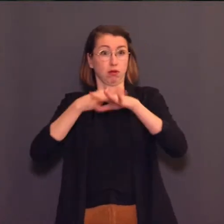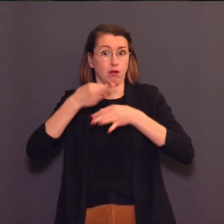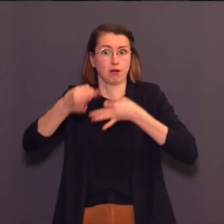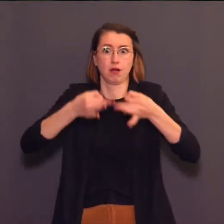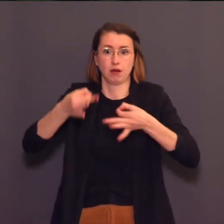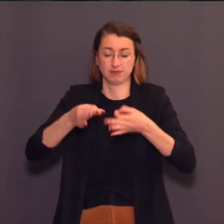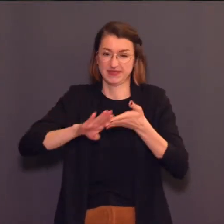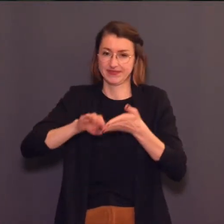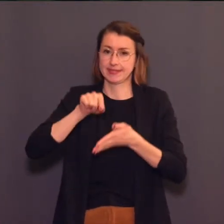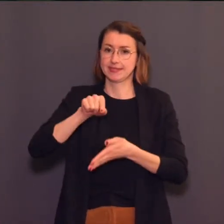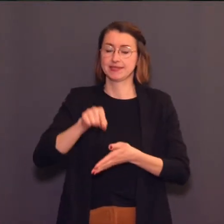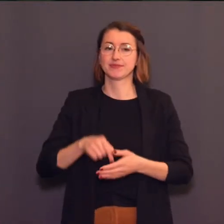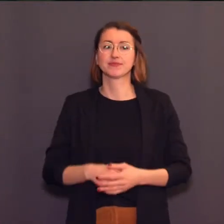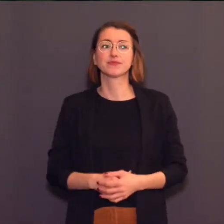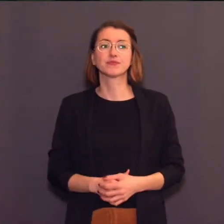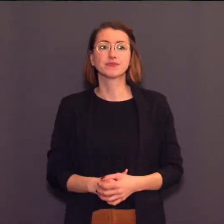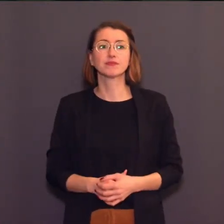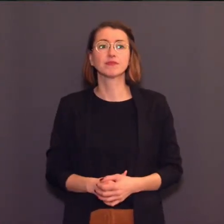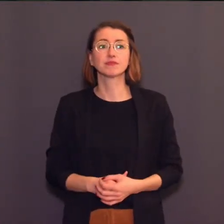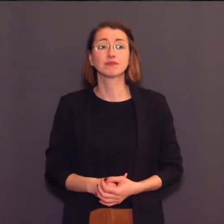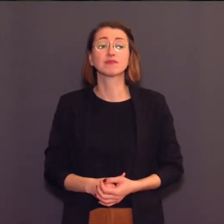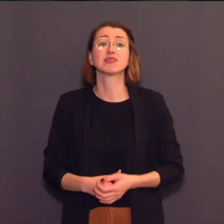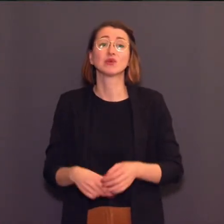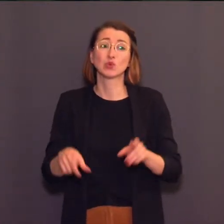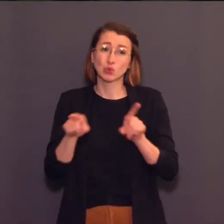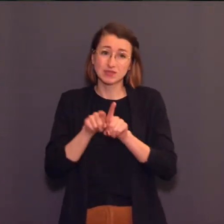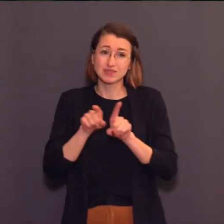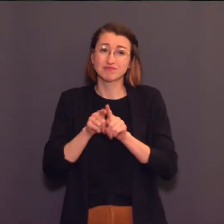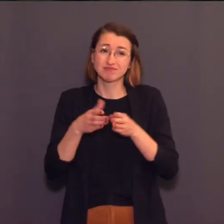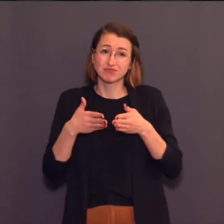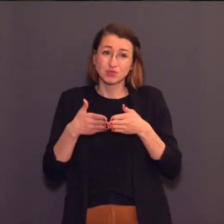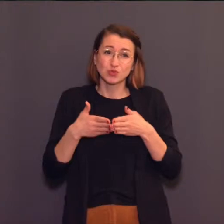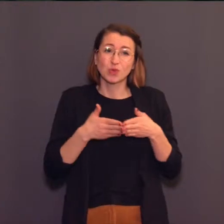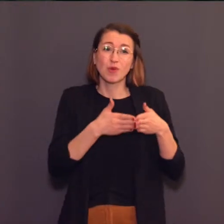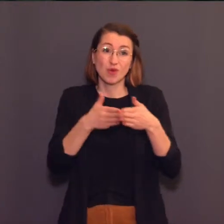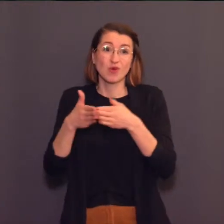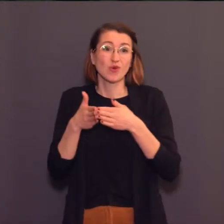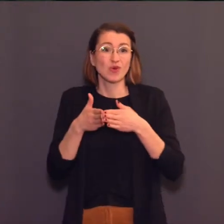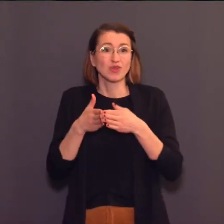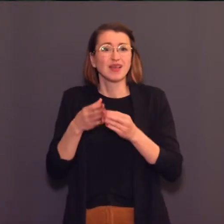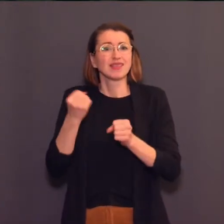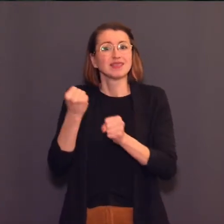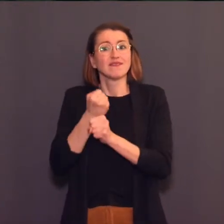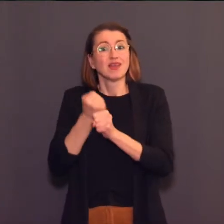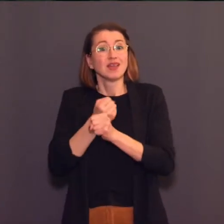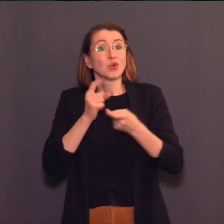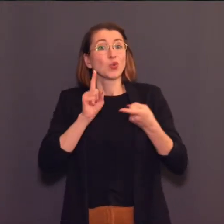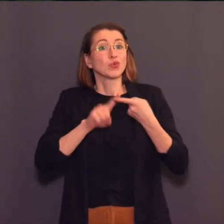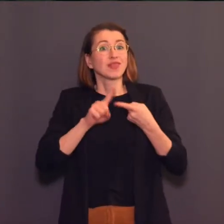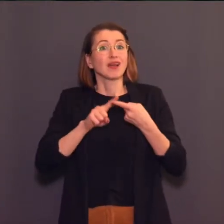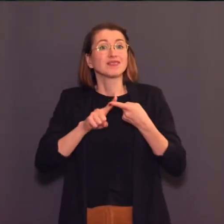demandé aux métiers de contact non médicaux de suspendre leurs activités pour la période de 4 semaines à venir.